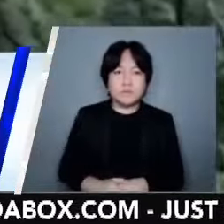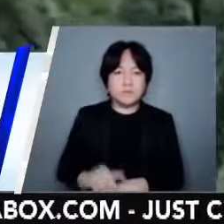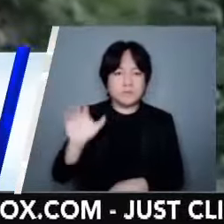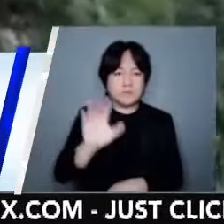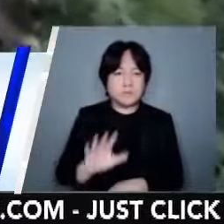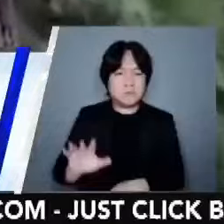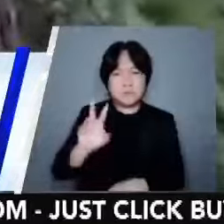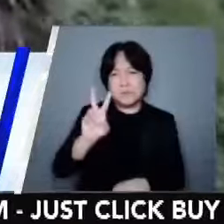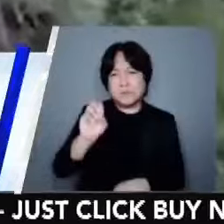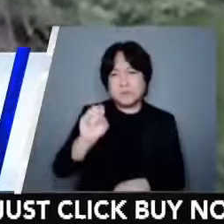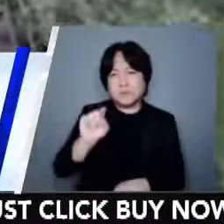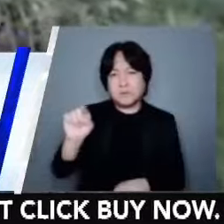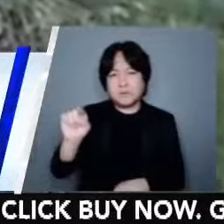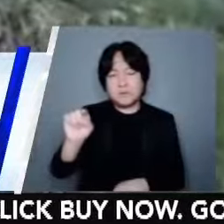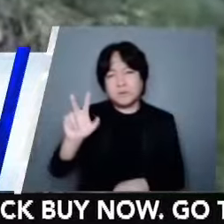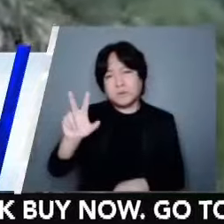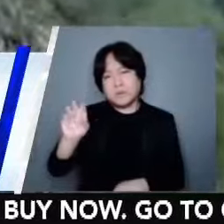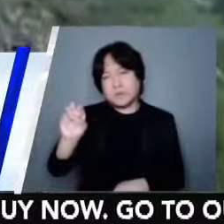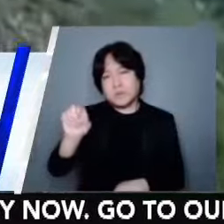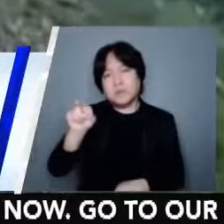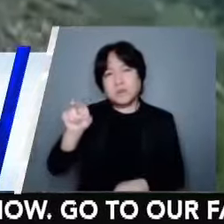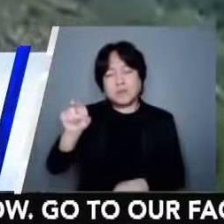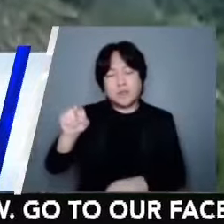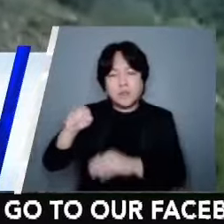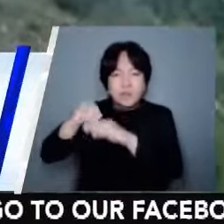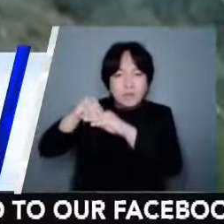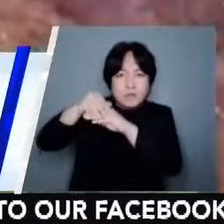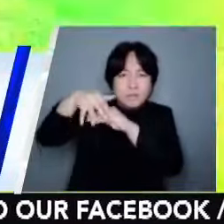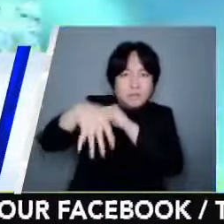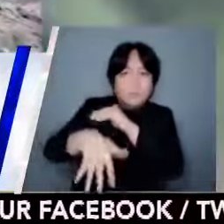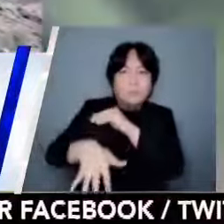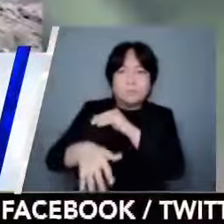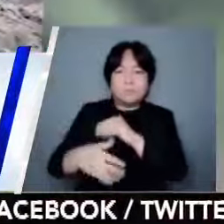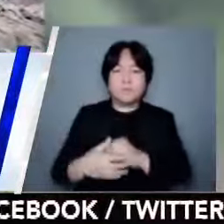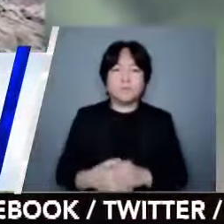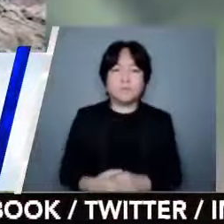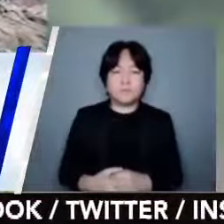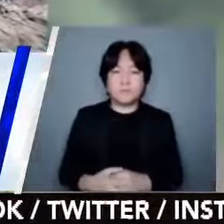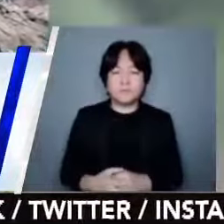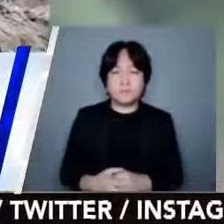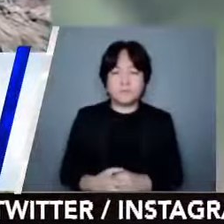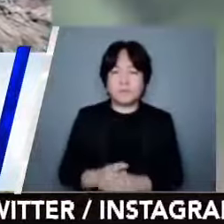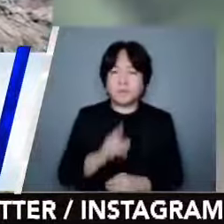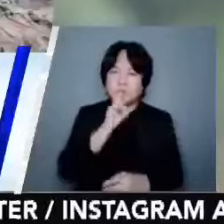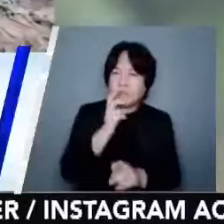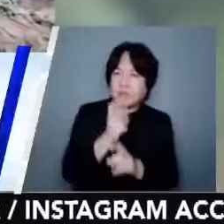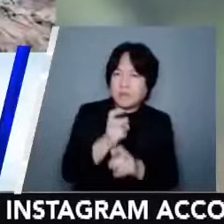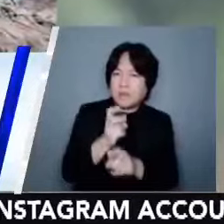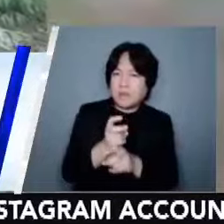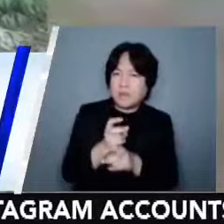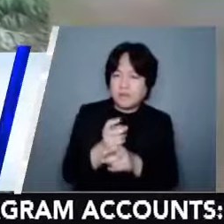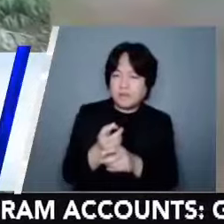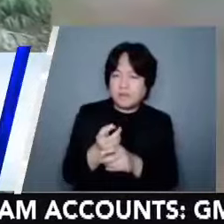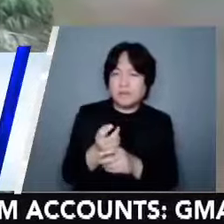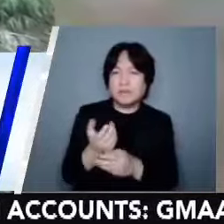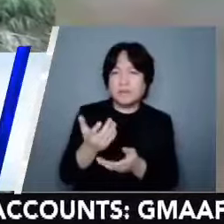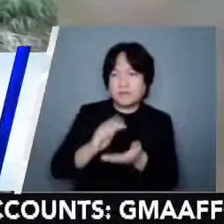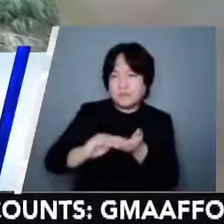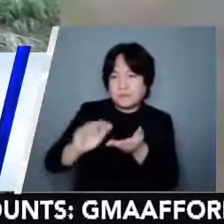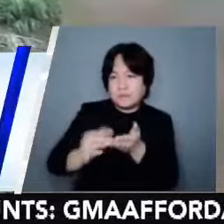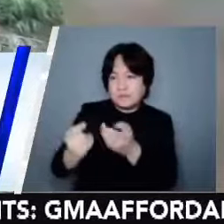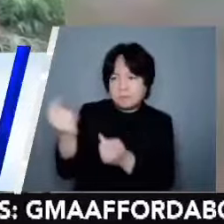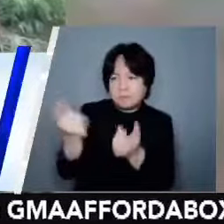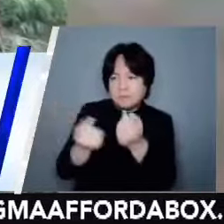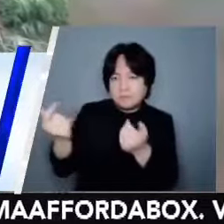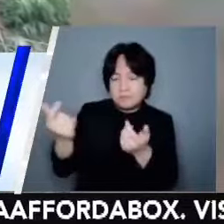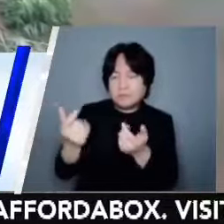ang lawak ng landslide sa bahagi ng Barangay Malaya. Naging pahirapan daw ang clearing operations dahil sa patuloy na pag-ulan. Nabuksan na